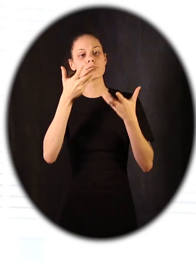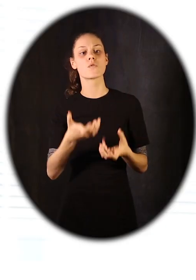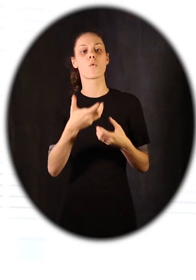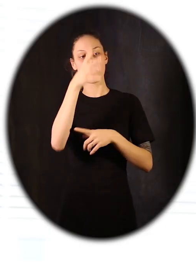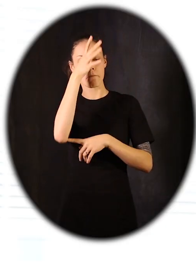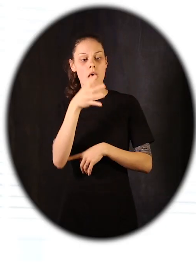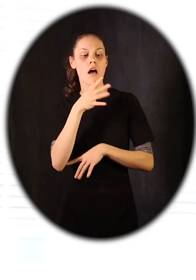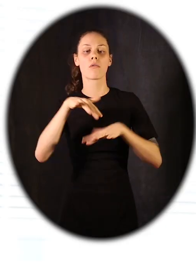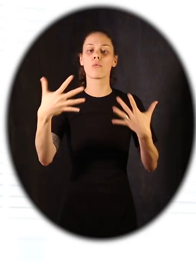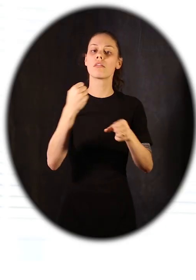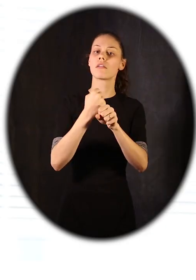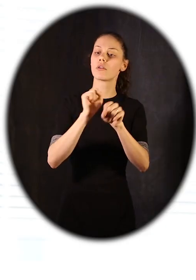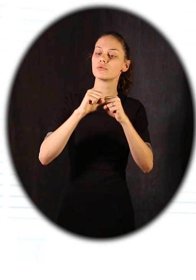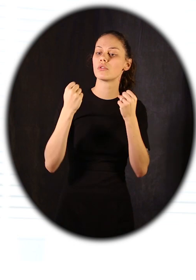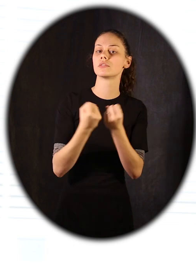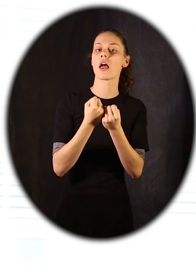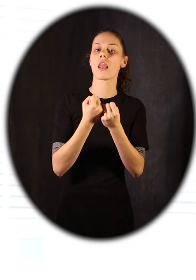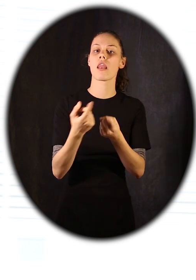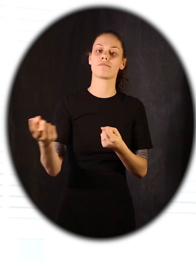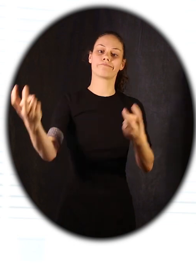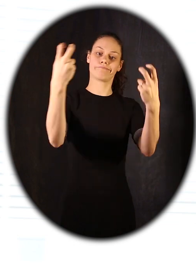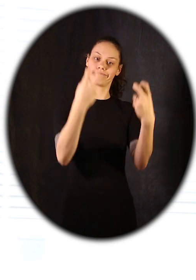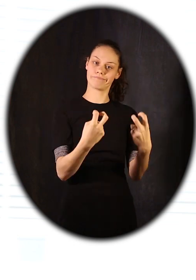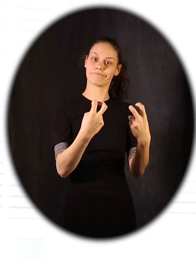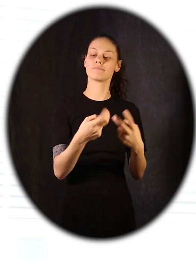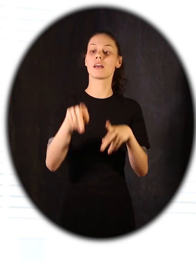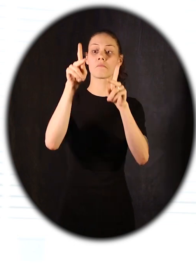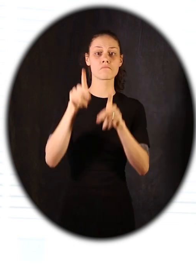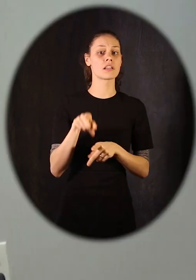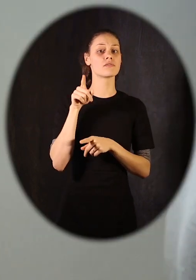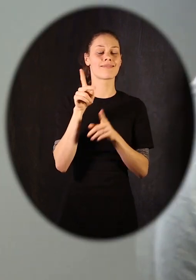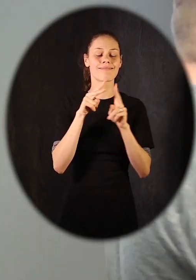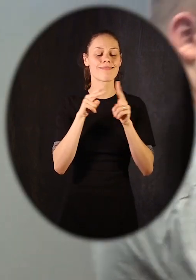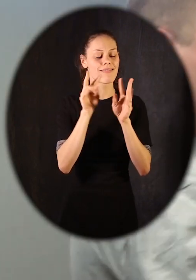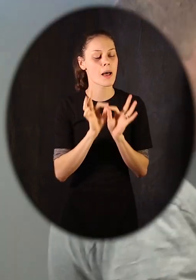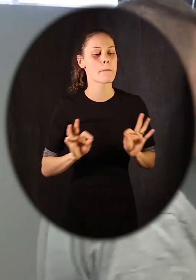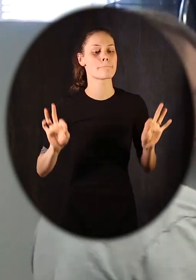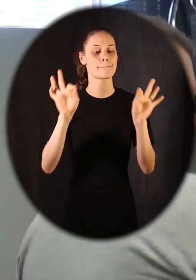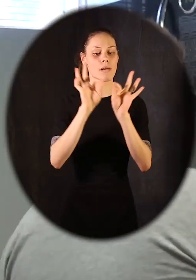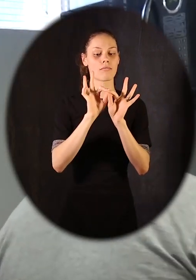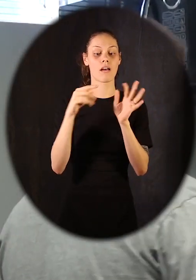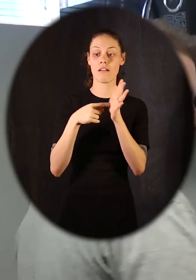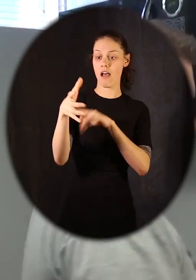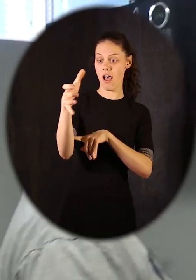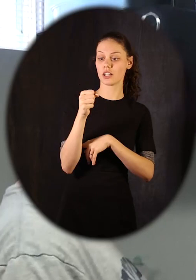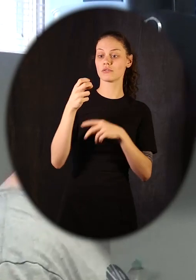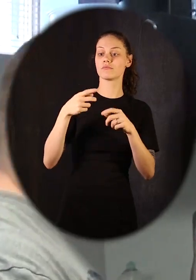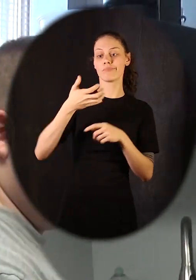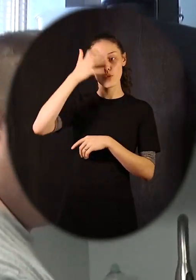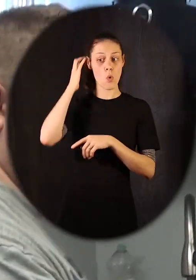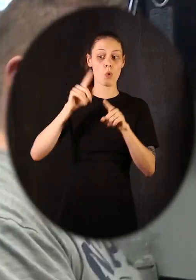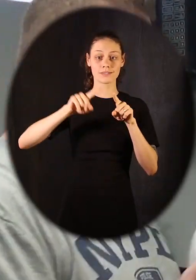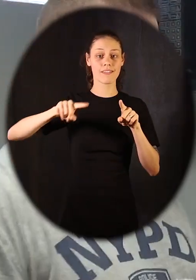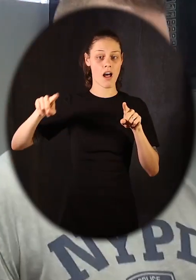voulait que les parents ou travailleurs sociaux soient avec la personne. C'est très, très, très important que quand on engage quelqu'un de